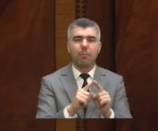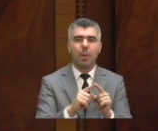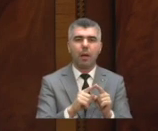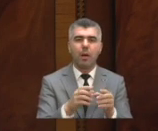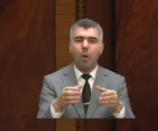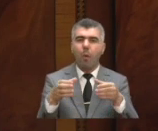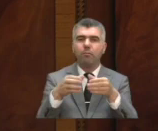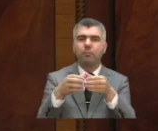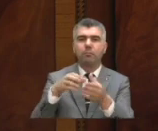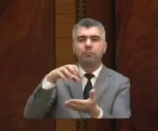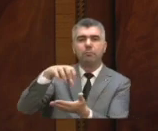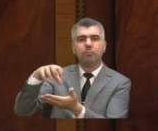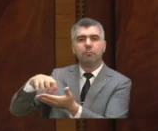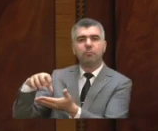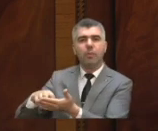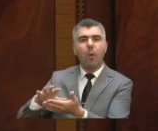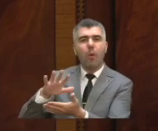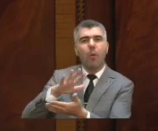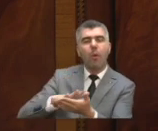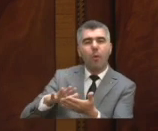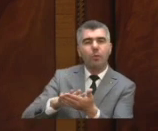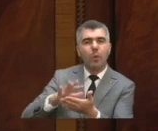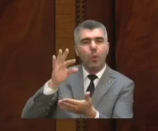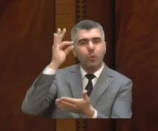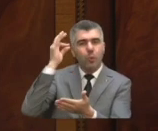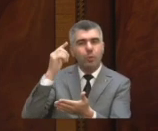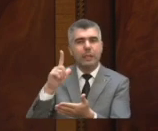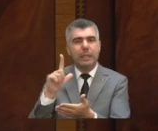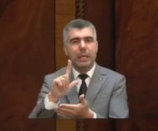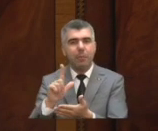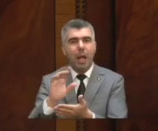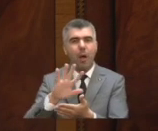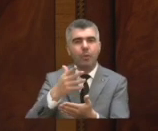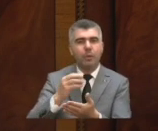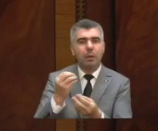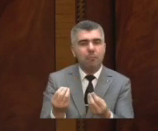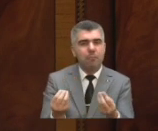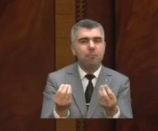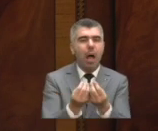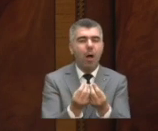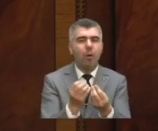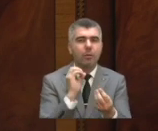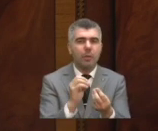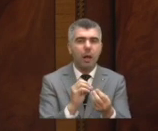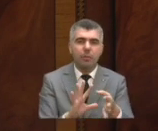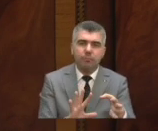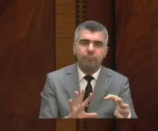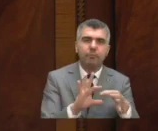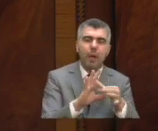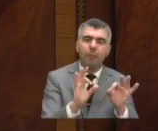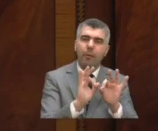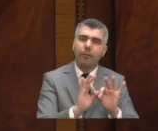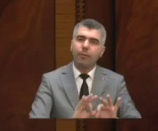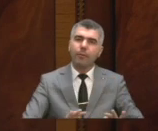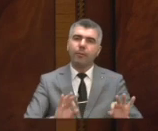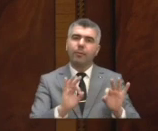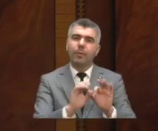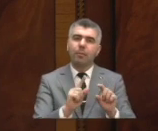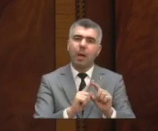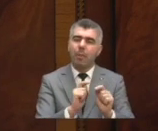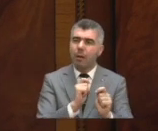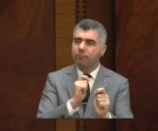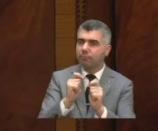للفضاء المغاربي فرص الاندماج الاقتصادي والتنموي ويحرمها من موقع تفاوض